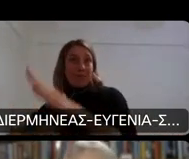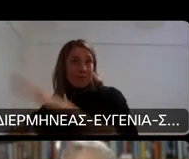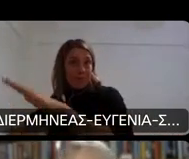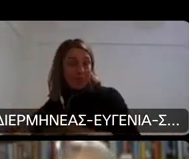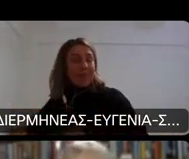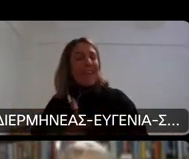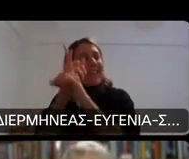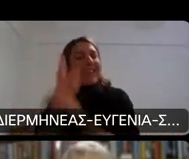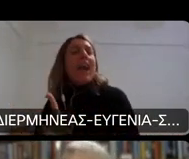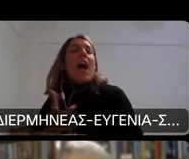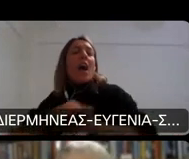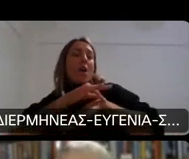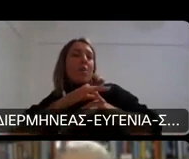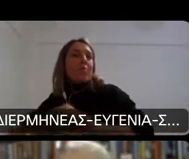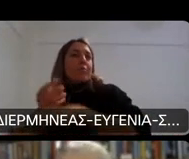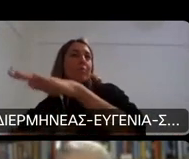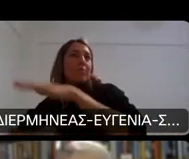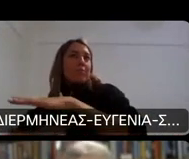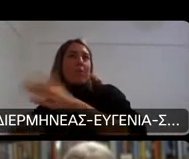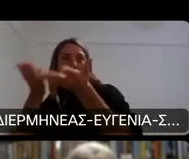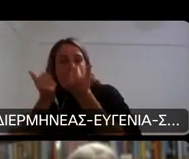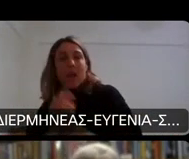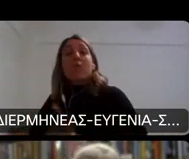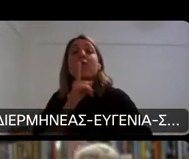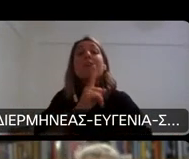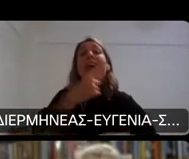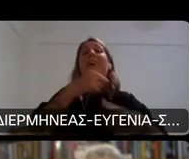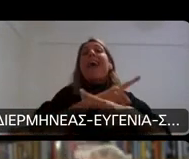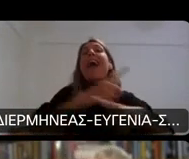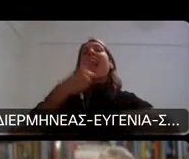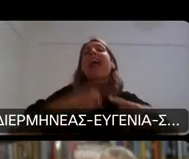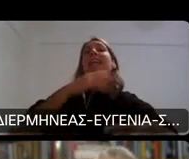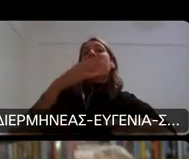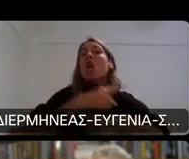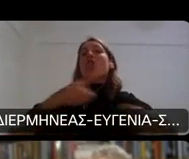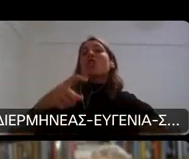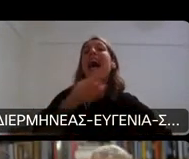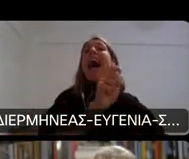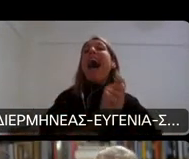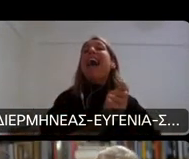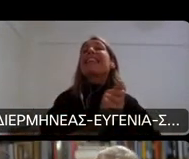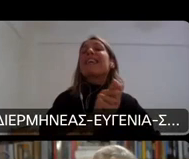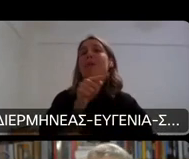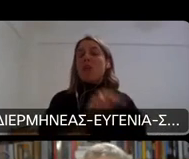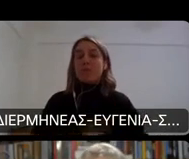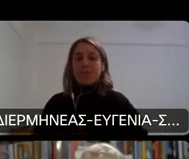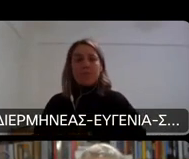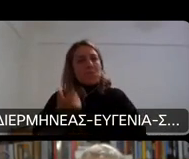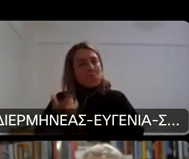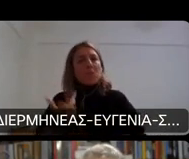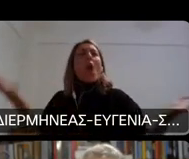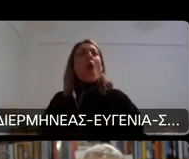ασυνόδευτα προσφυγόπουλα και αντικείμενο την ελληνική γλώσσα. Στέκομαι επίσης στη διατύπωση. Όσα